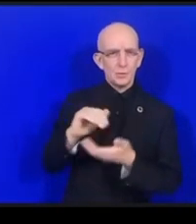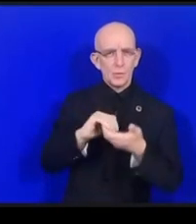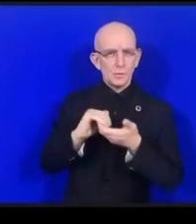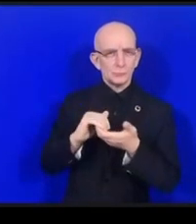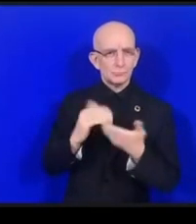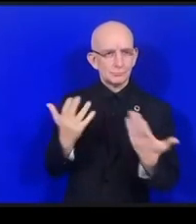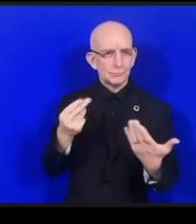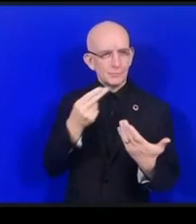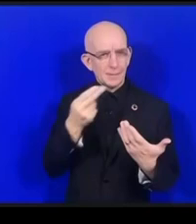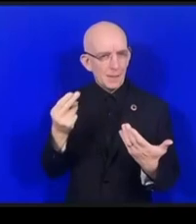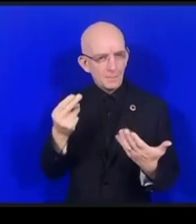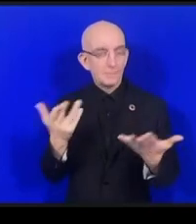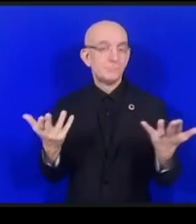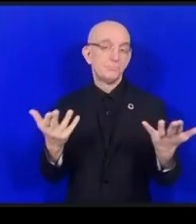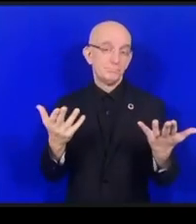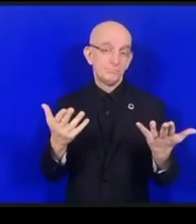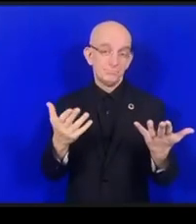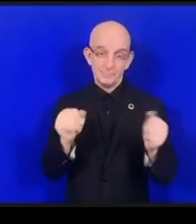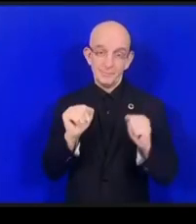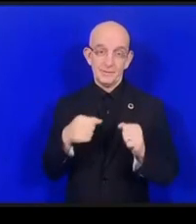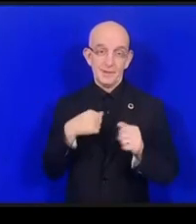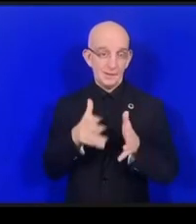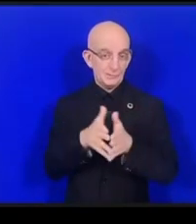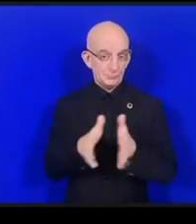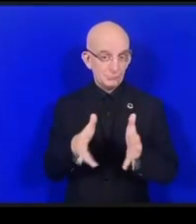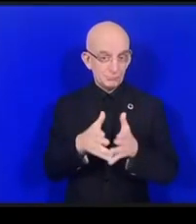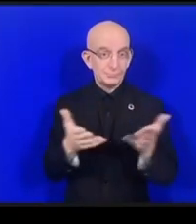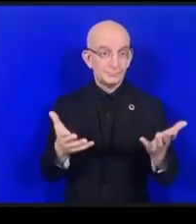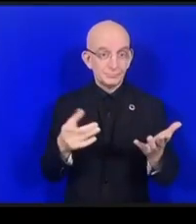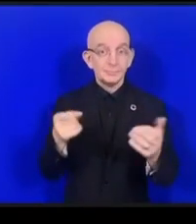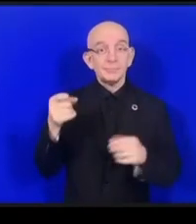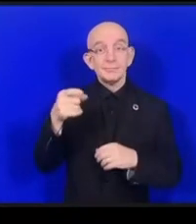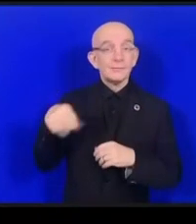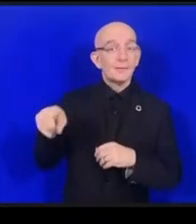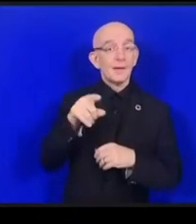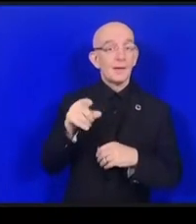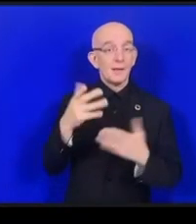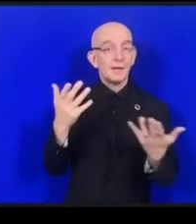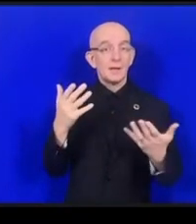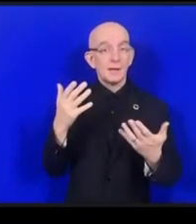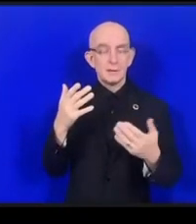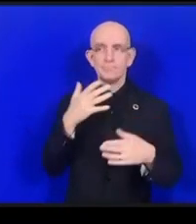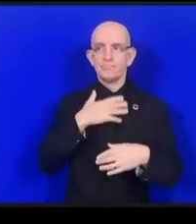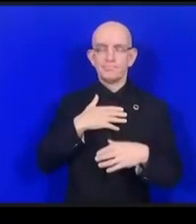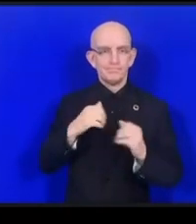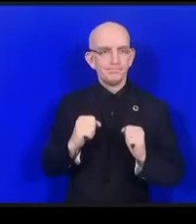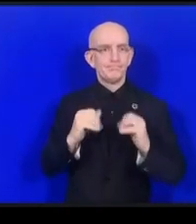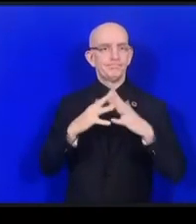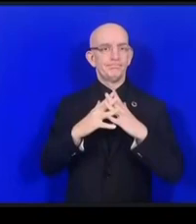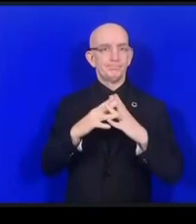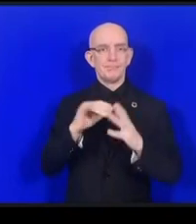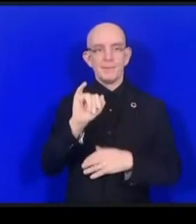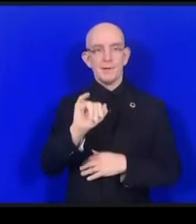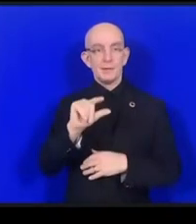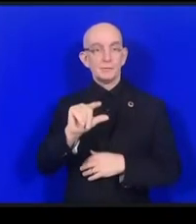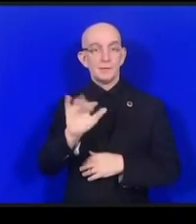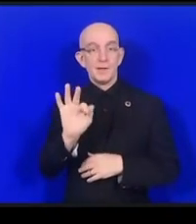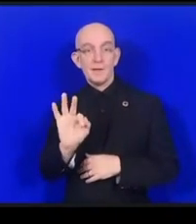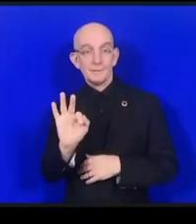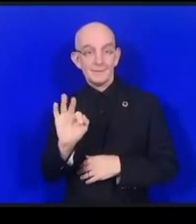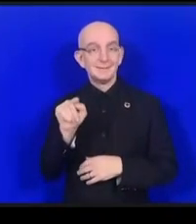деле были те кто выступали за то чтобы ф был как бы ежегодным